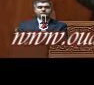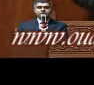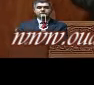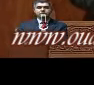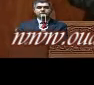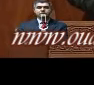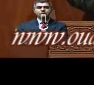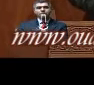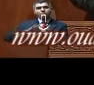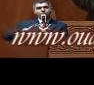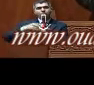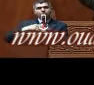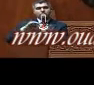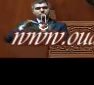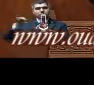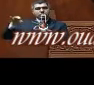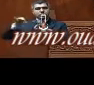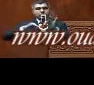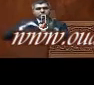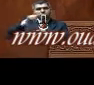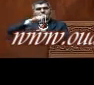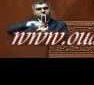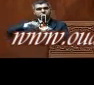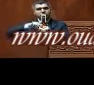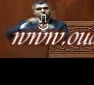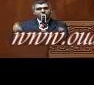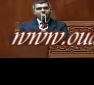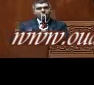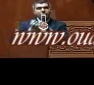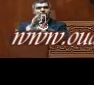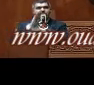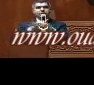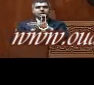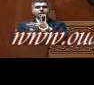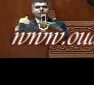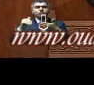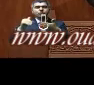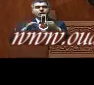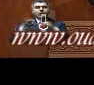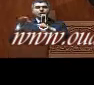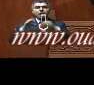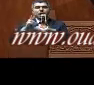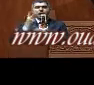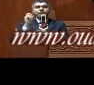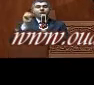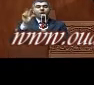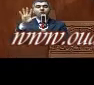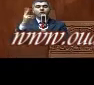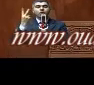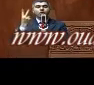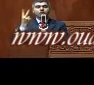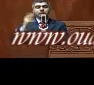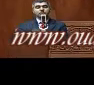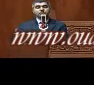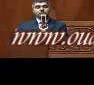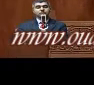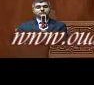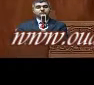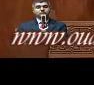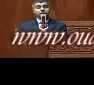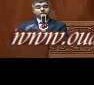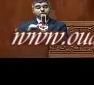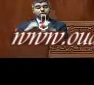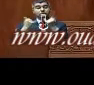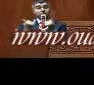ولتحسين حكامة سوق الشغل، صبت الجهود بالخصوص على إعداد استراتيجية وطنية للتشغيل في أفق 2025. وفي هذا الإطار تم